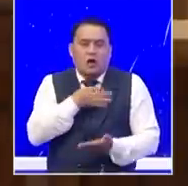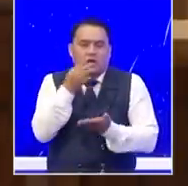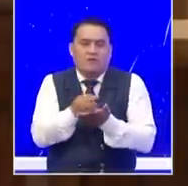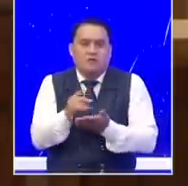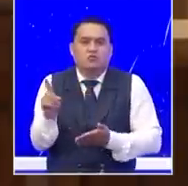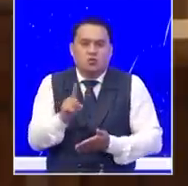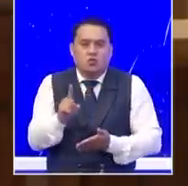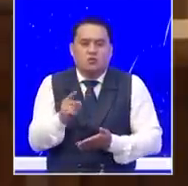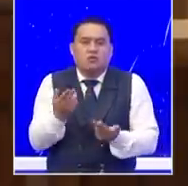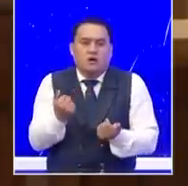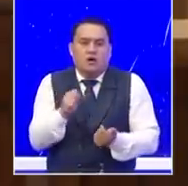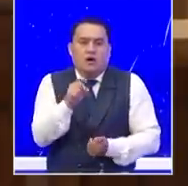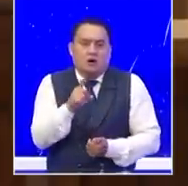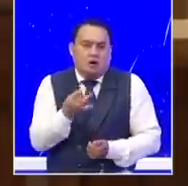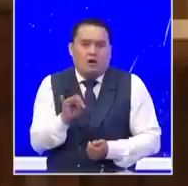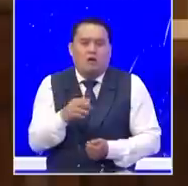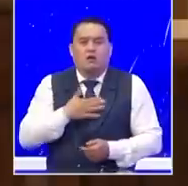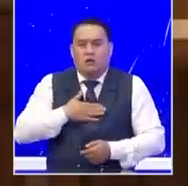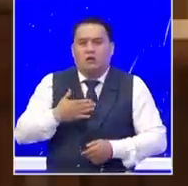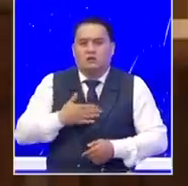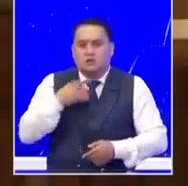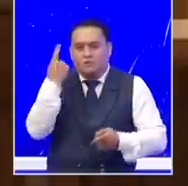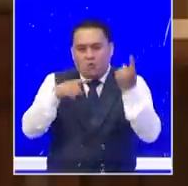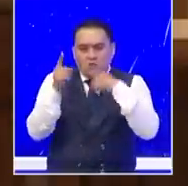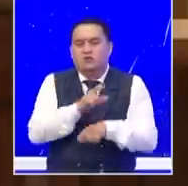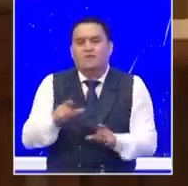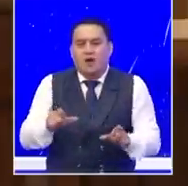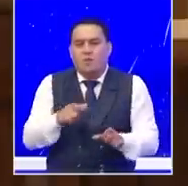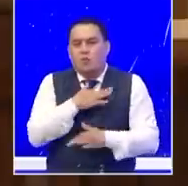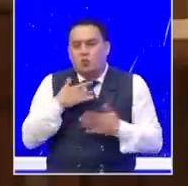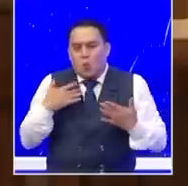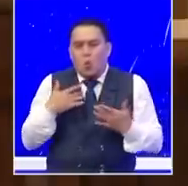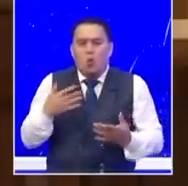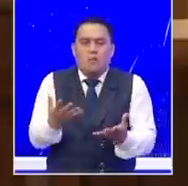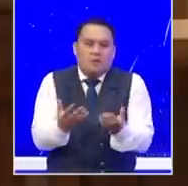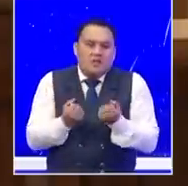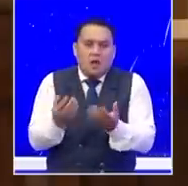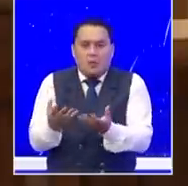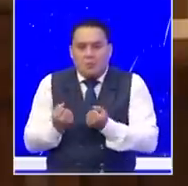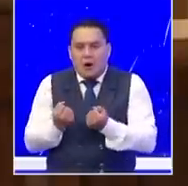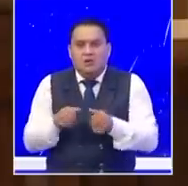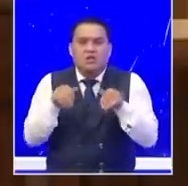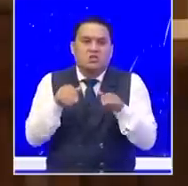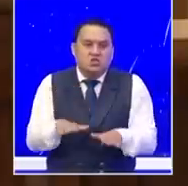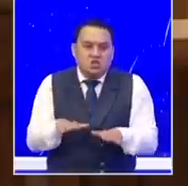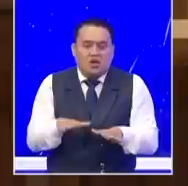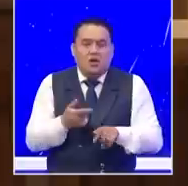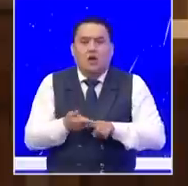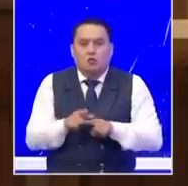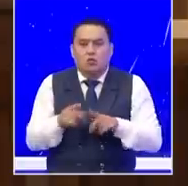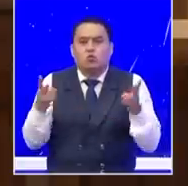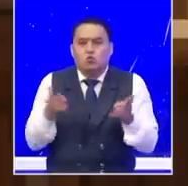говорит, что ага, я творческий человек. Здесь много, говорит, надо будет принимать каких-то решений, которые,